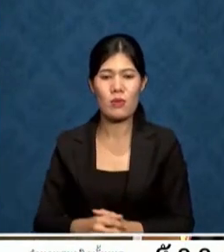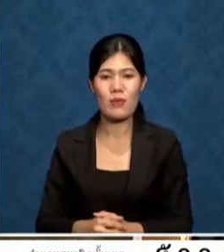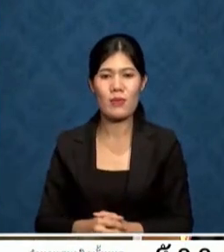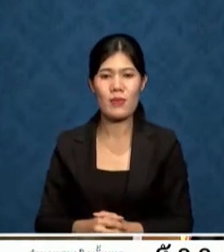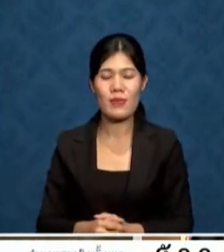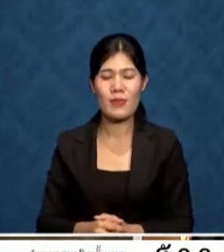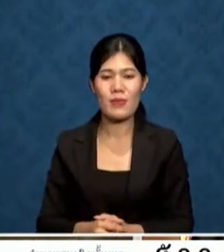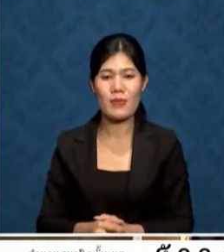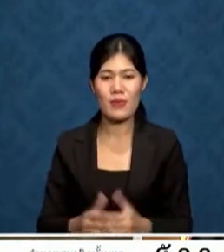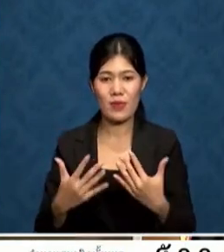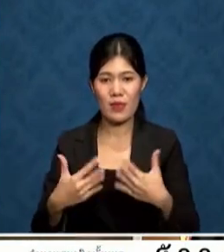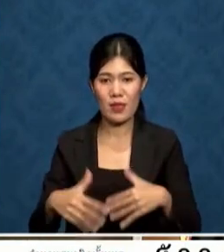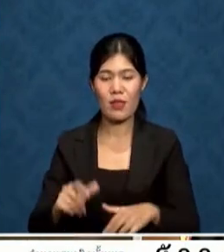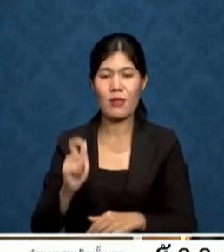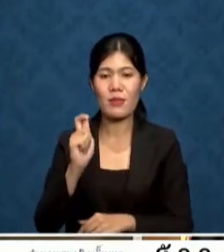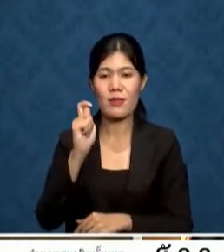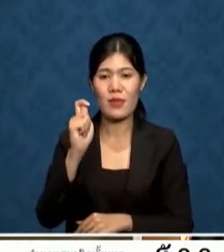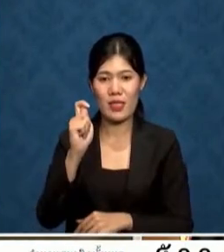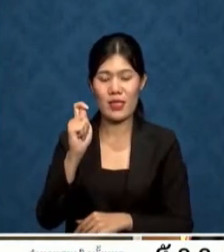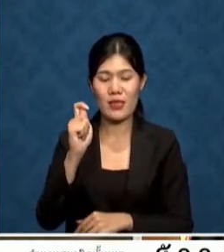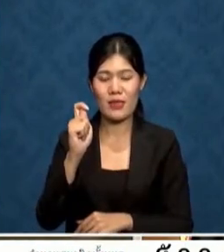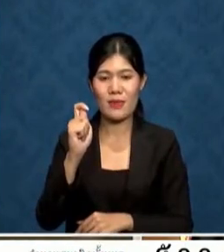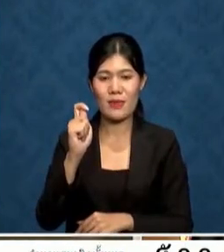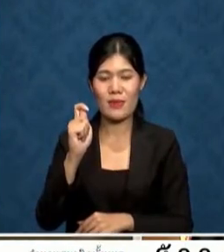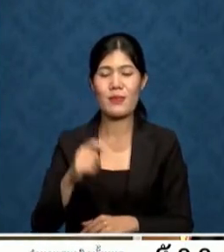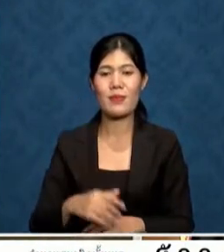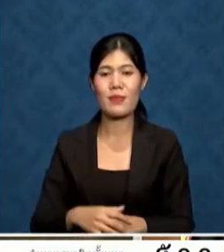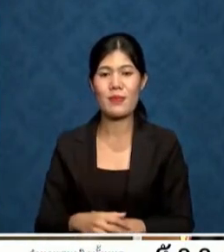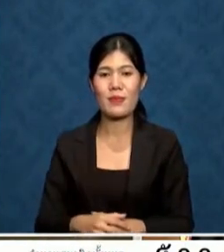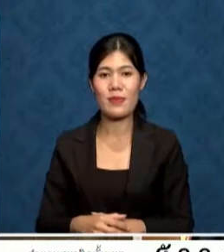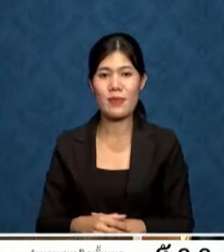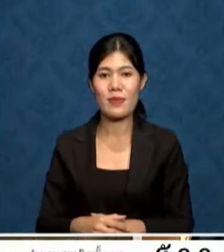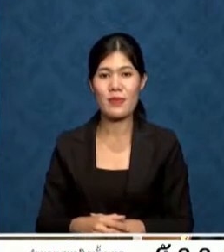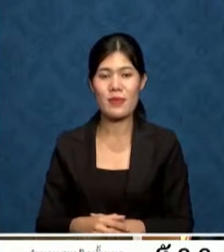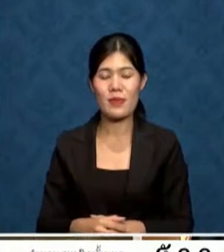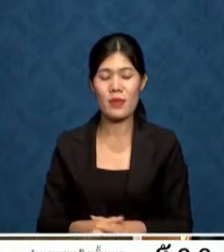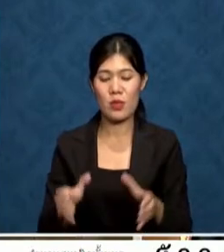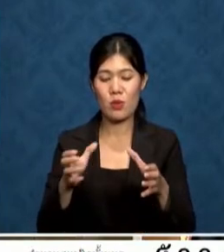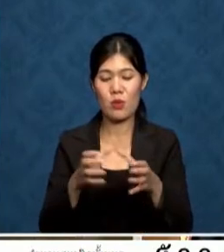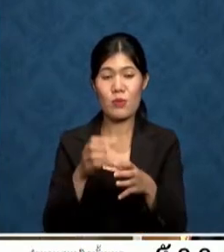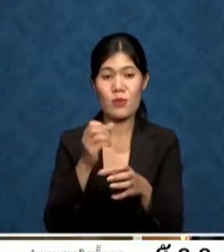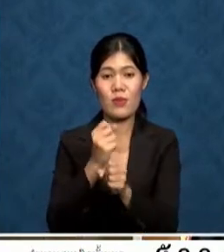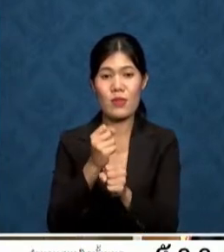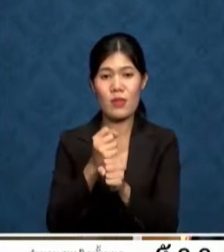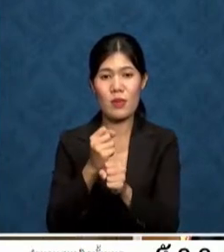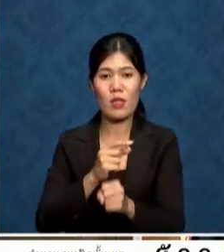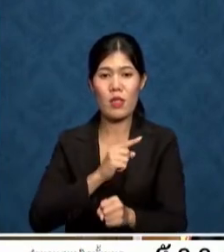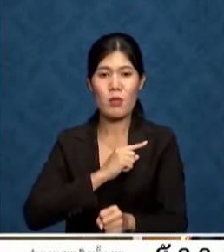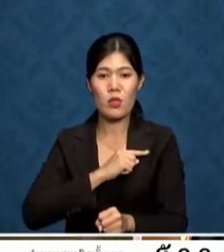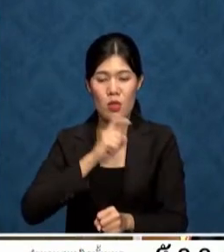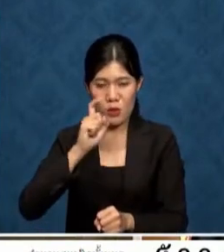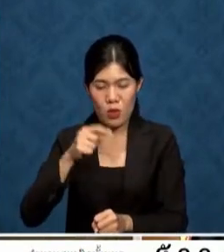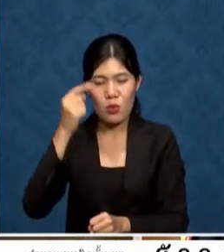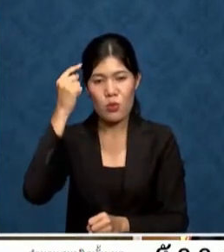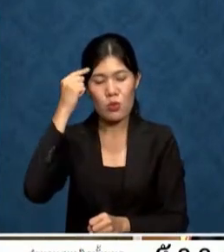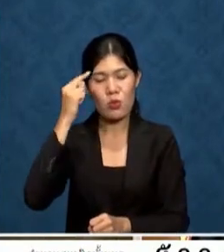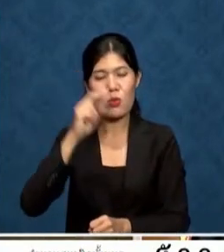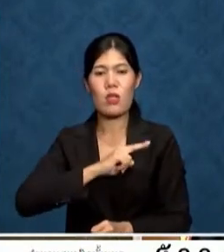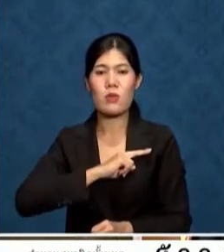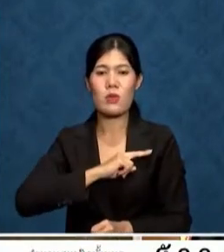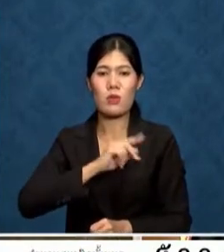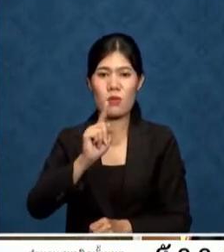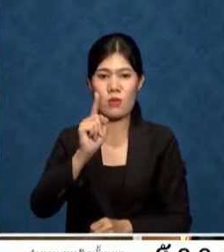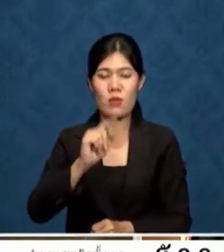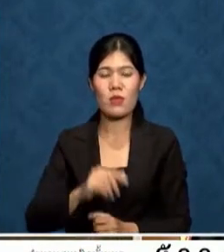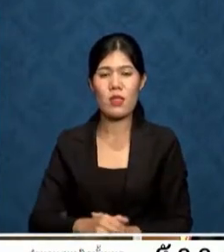ถึงนะครับ aครับคือ Agencyในเรื่องนี้นะครับว่าหน่วยงานที่จะรับผิดชอบเรื่องนี้ควรจะทำอะไรนะครับอย่างแรกเลยก็ต้อง